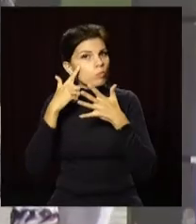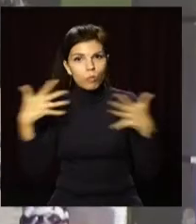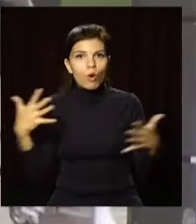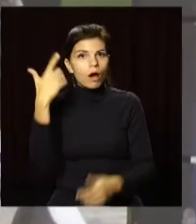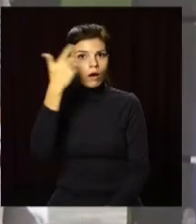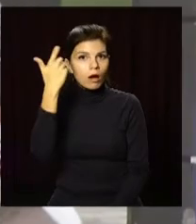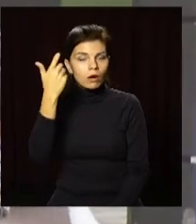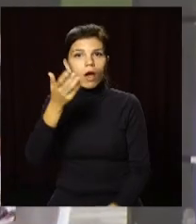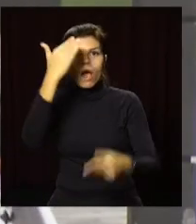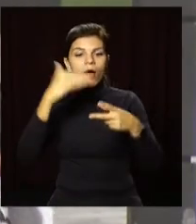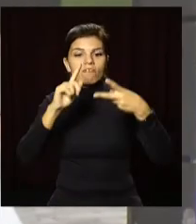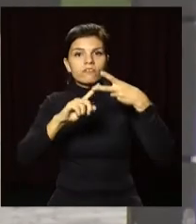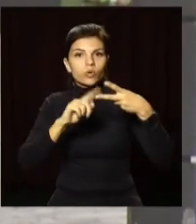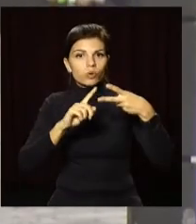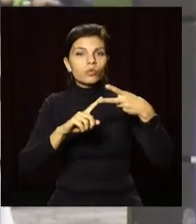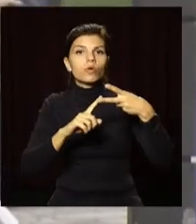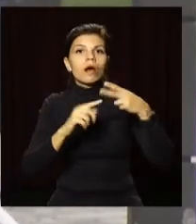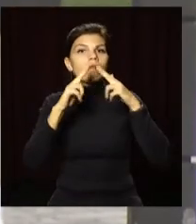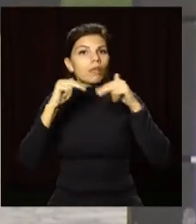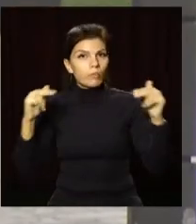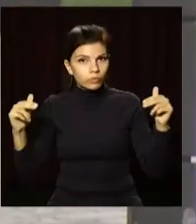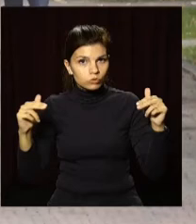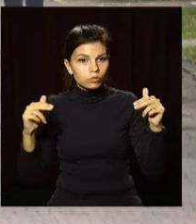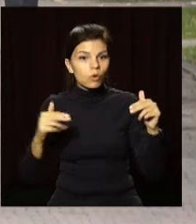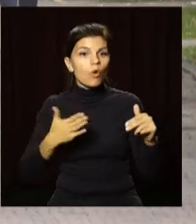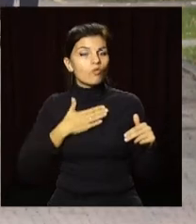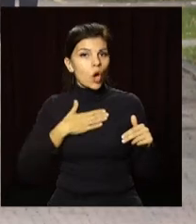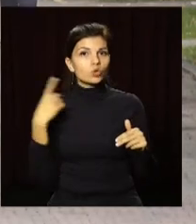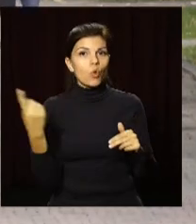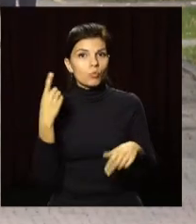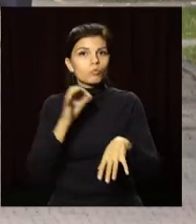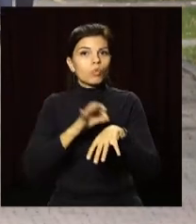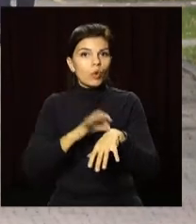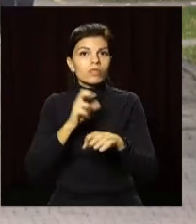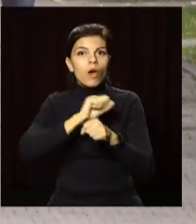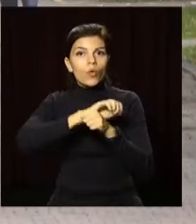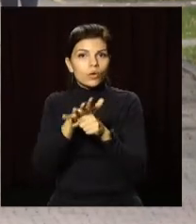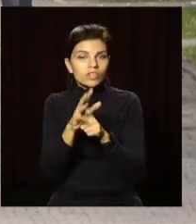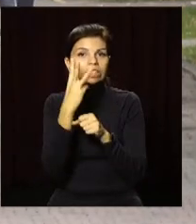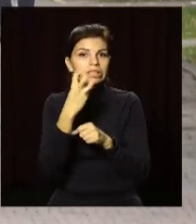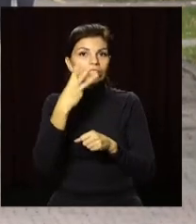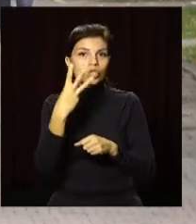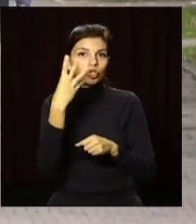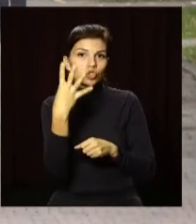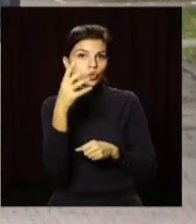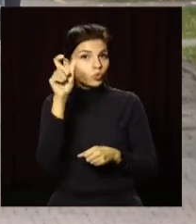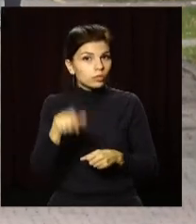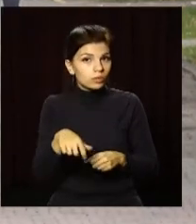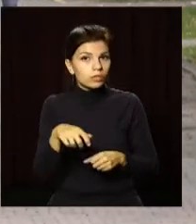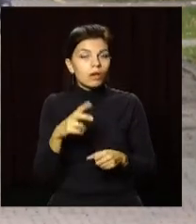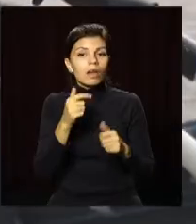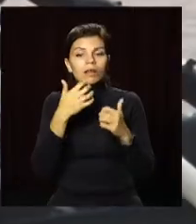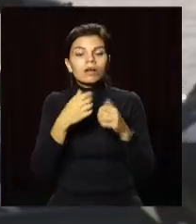Харківщині. Другу сходинку антирейтингу посіла Дніпропетровщина. У нашій області захворіли на коронавірус 334 людини.